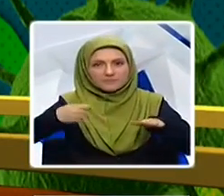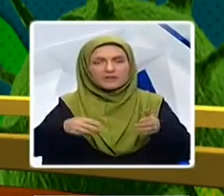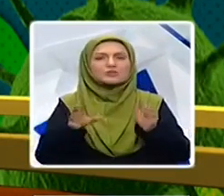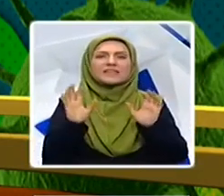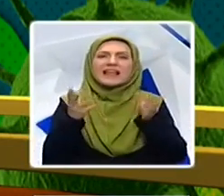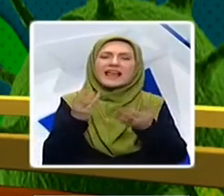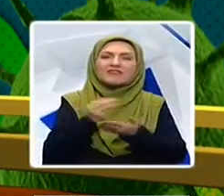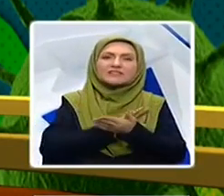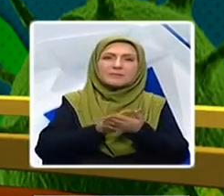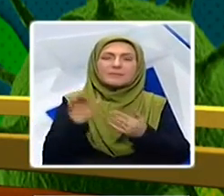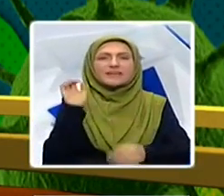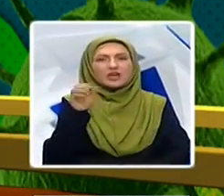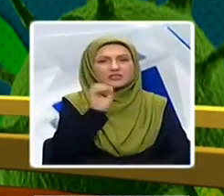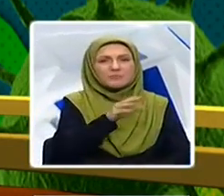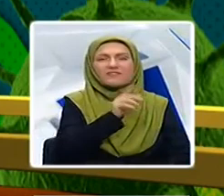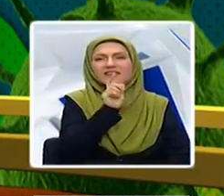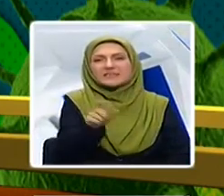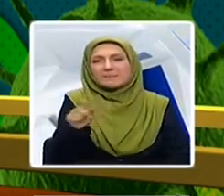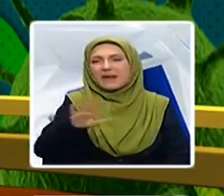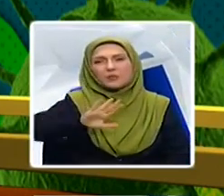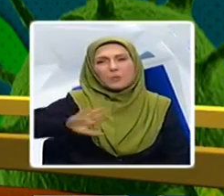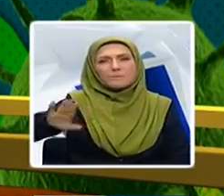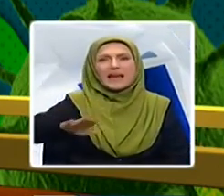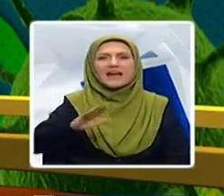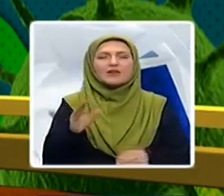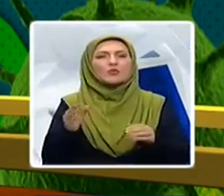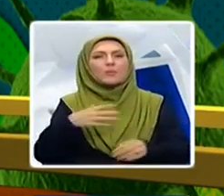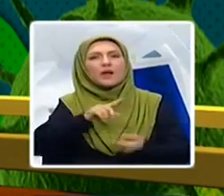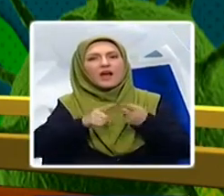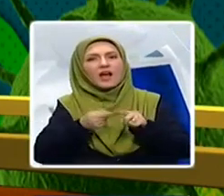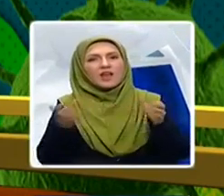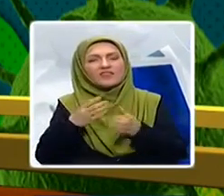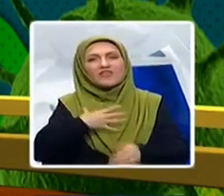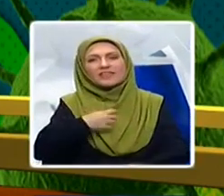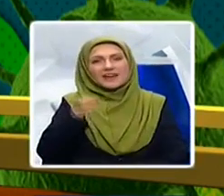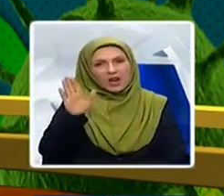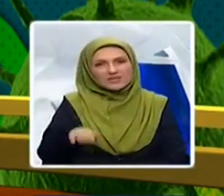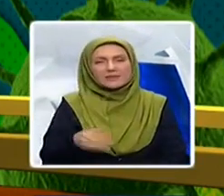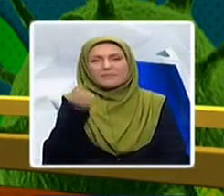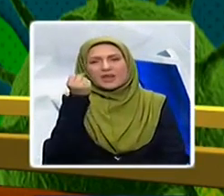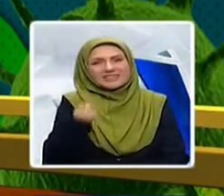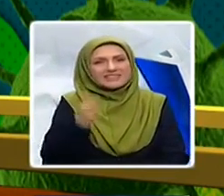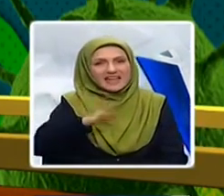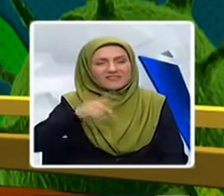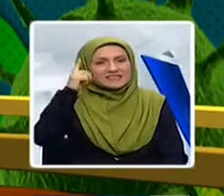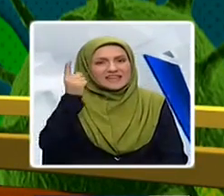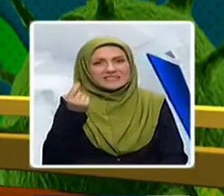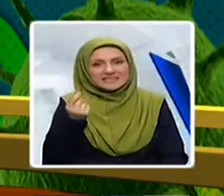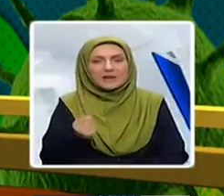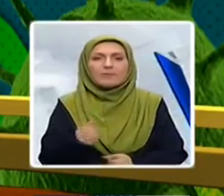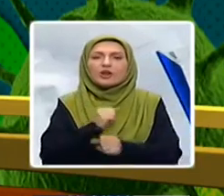اقلام بهداشتی برای مردم مناطق محروم و رسیدگی به معیشت خانواده‌های نیازمند هم